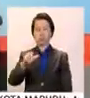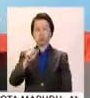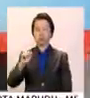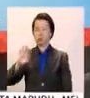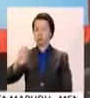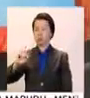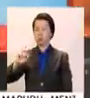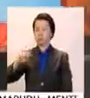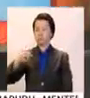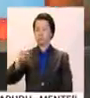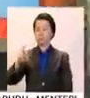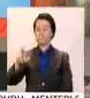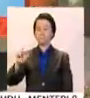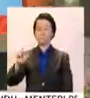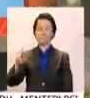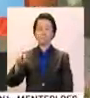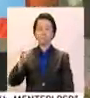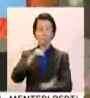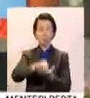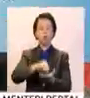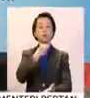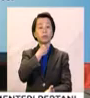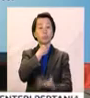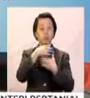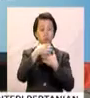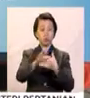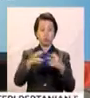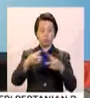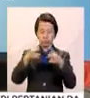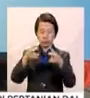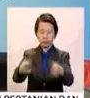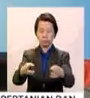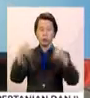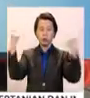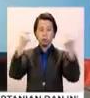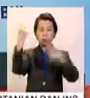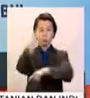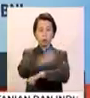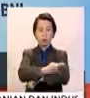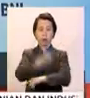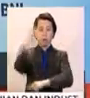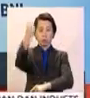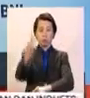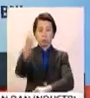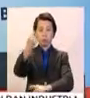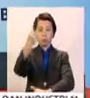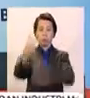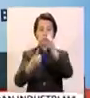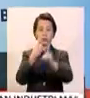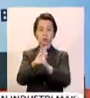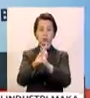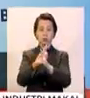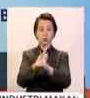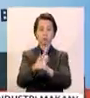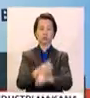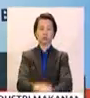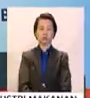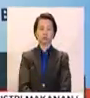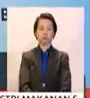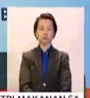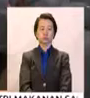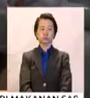Shah Raja Ahmad Baharudin Shah di Ipoh selepas merasmikan sambutan Hari Tandas Sedunia Peringkat Kebangsaan.